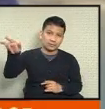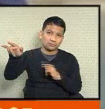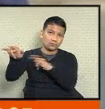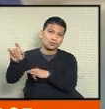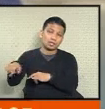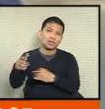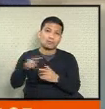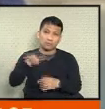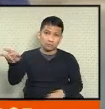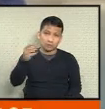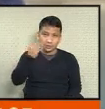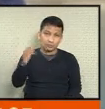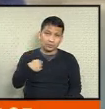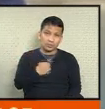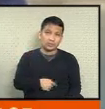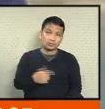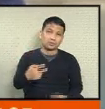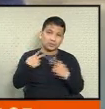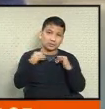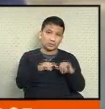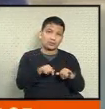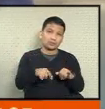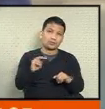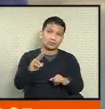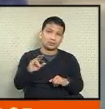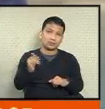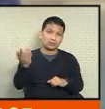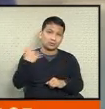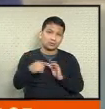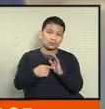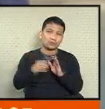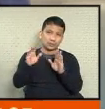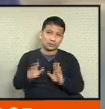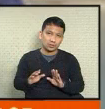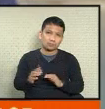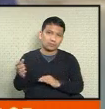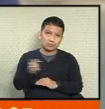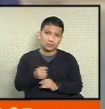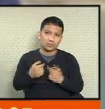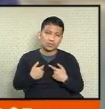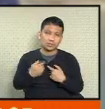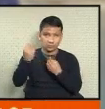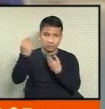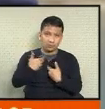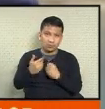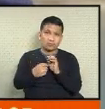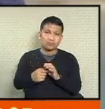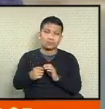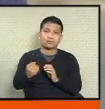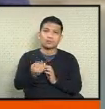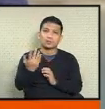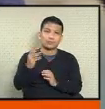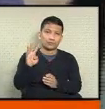China. Ito pa rin yung mga Chinese nationals na stranded dito sa NAIA simula pa noong Linggo. May nakuha rin tayong impormasyon na humigit